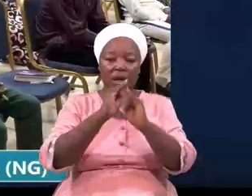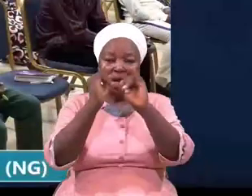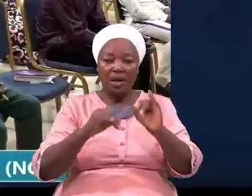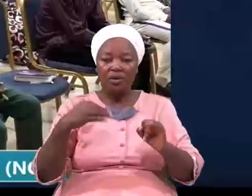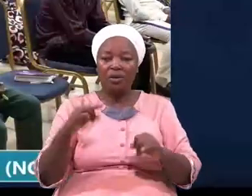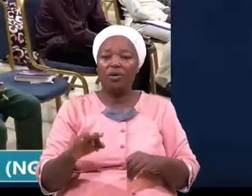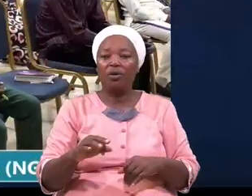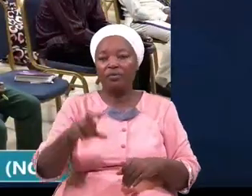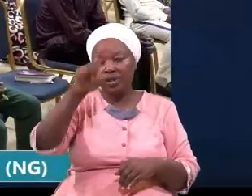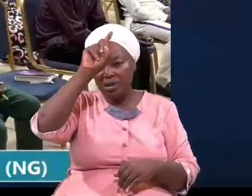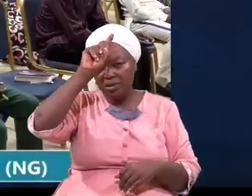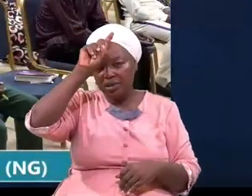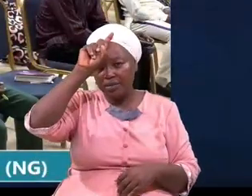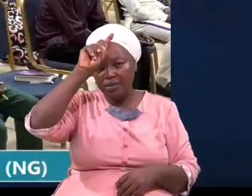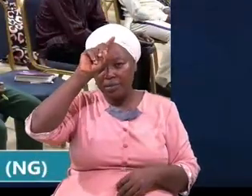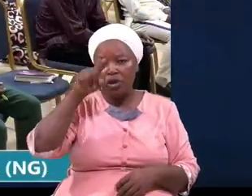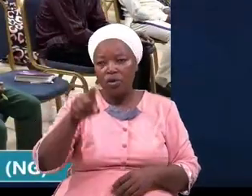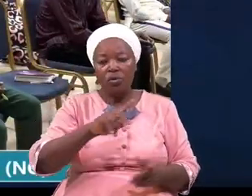vous vous détournez de l'idole d'Égypte.